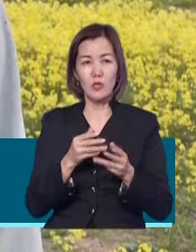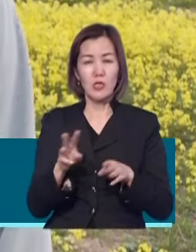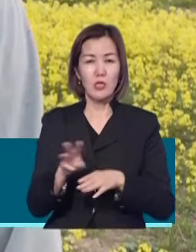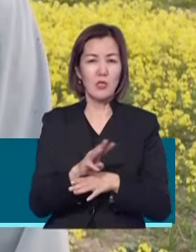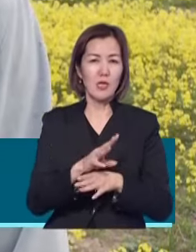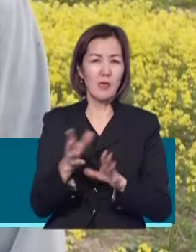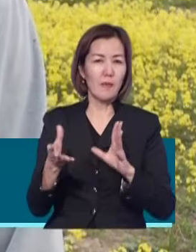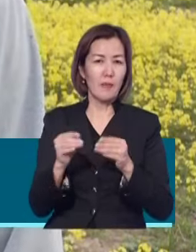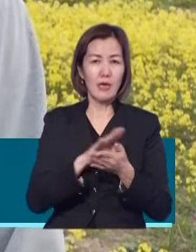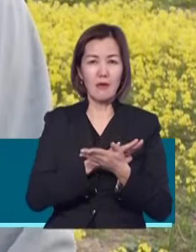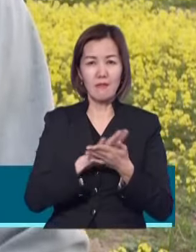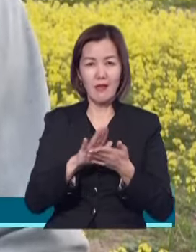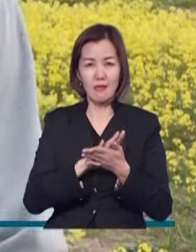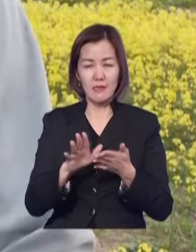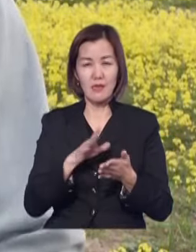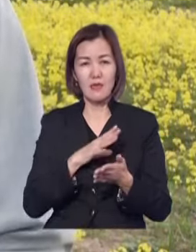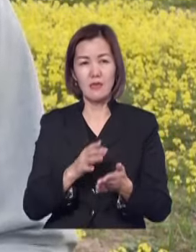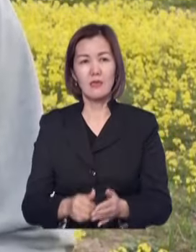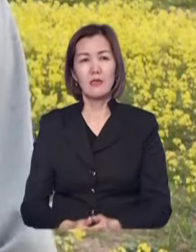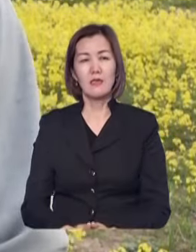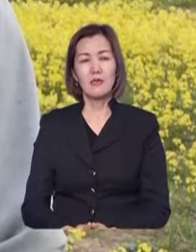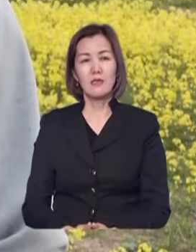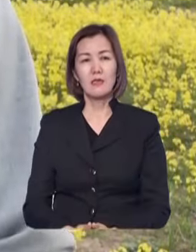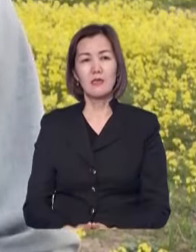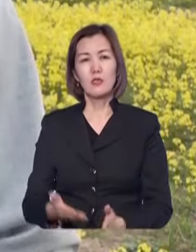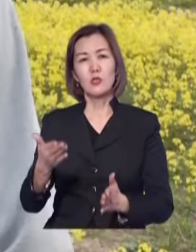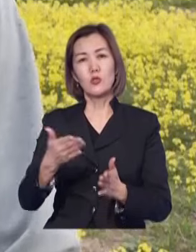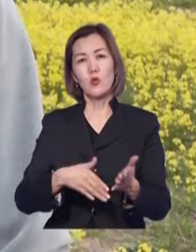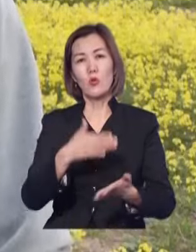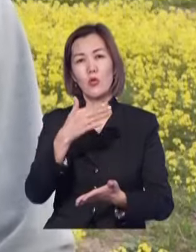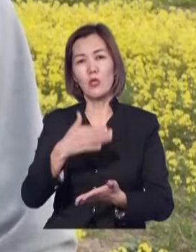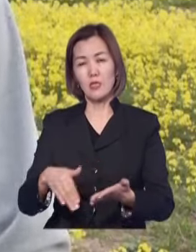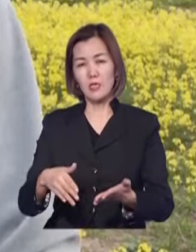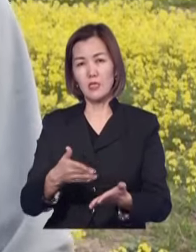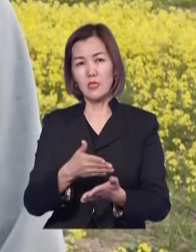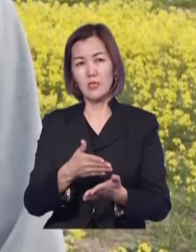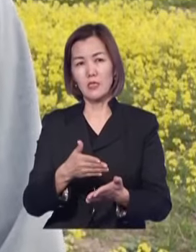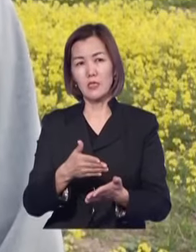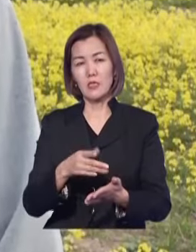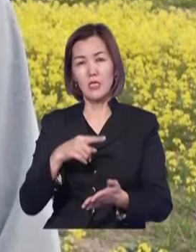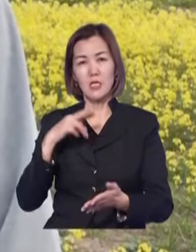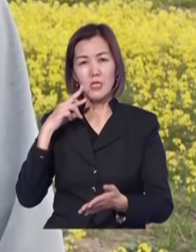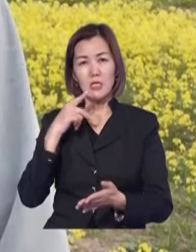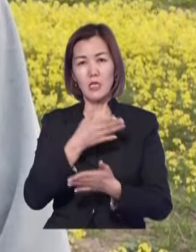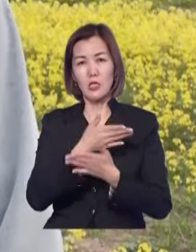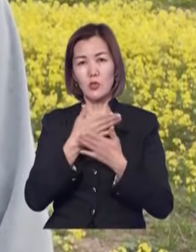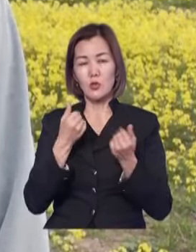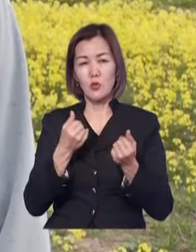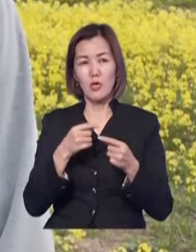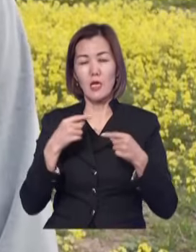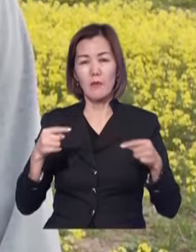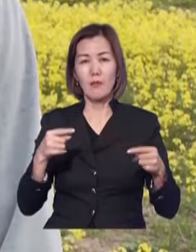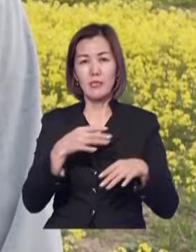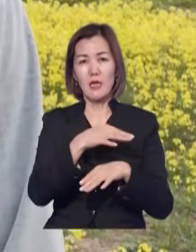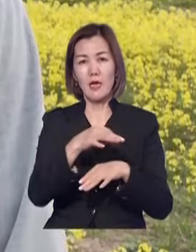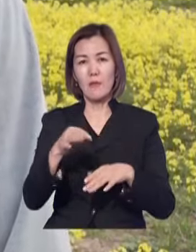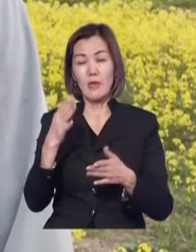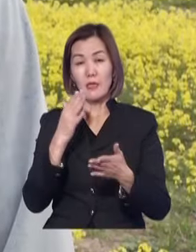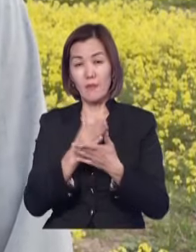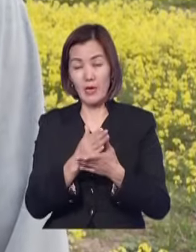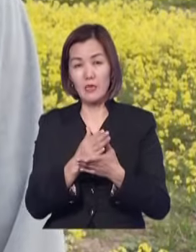жерлердің барлығын өздеріңіз көріп отырсыздар. Барлық құрттар қазір ешқандай да зиян келтіріп жатқан жоқ. Енді басқа да аймақта шығып жатқан жерлер